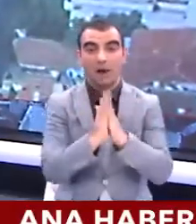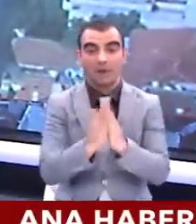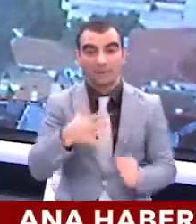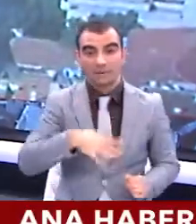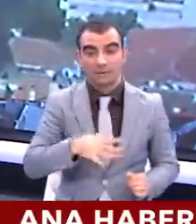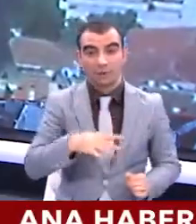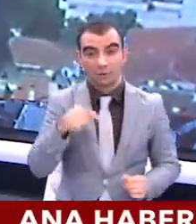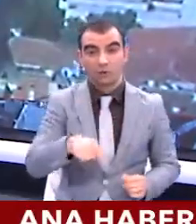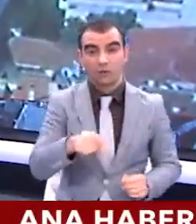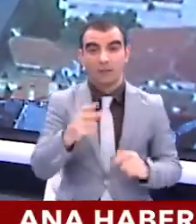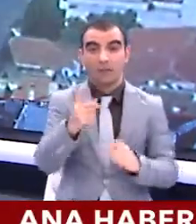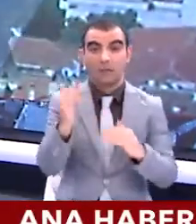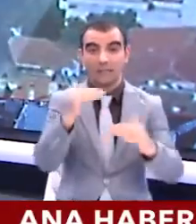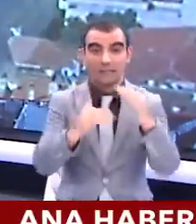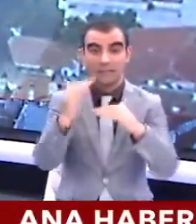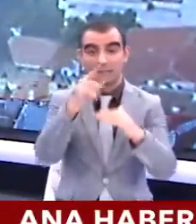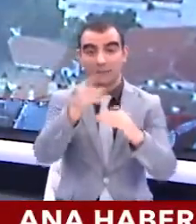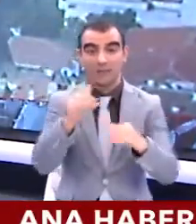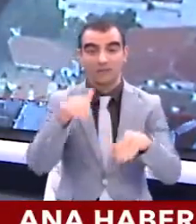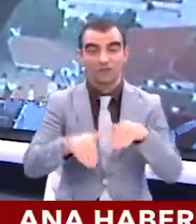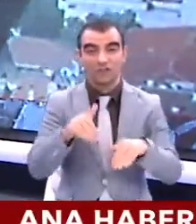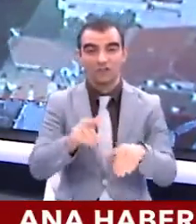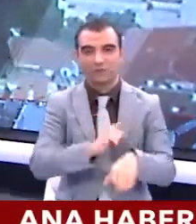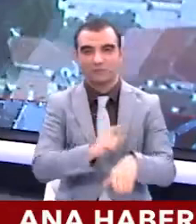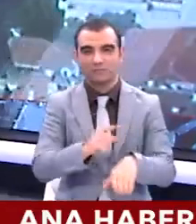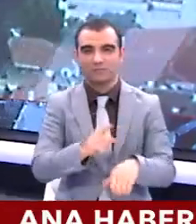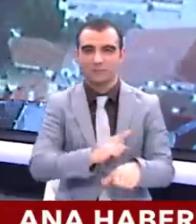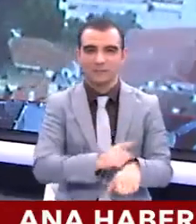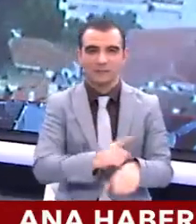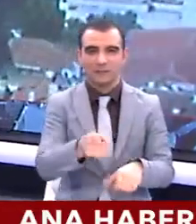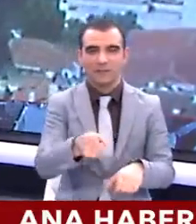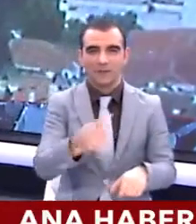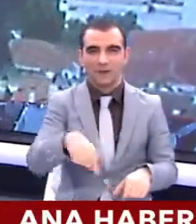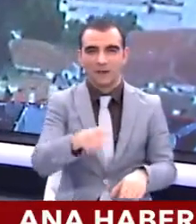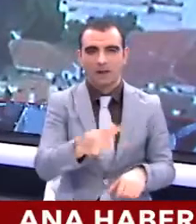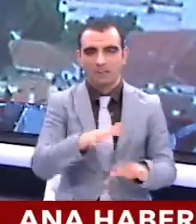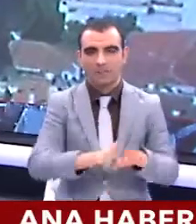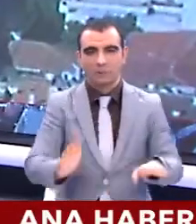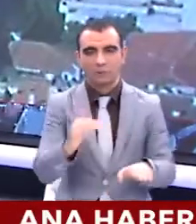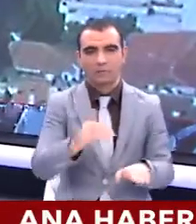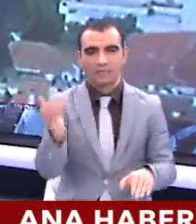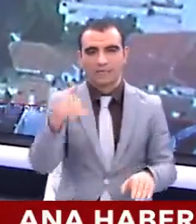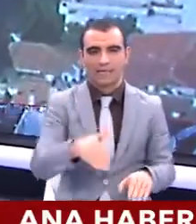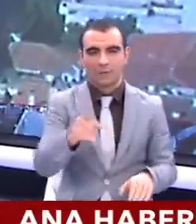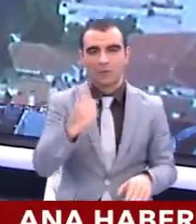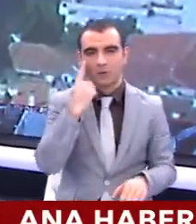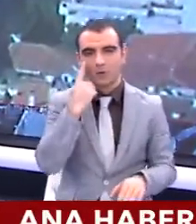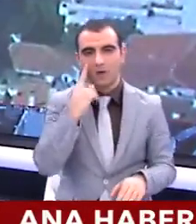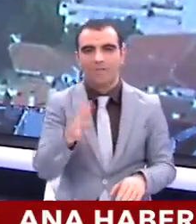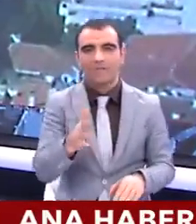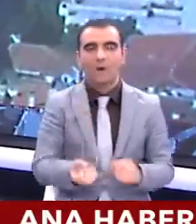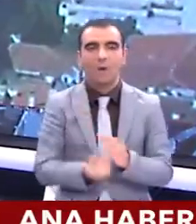Bu iman altlarına genellikle böyle seçim zamanlarında Hani biraz şekilde masanın üstüne getiriliyor öyle hükümetlerde fark etmez